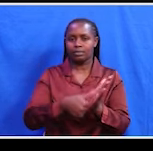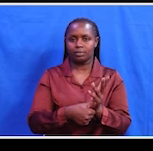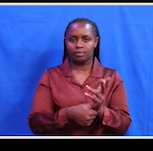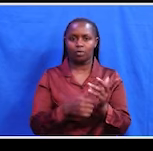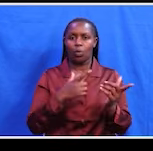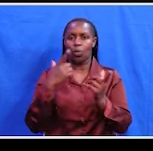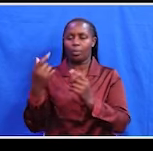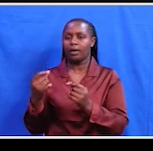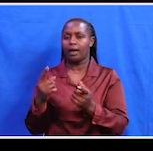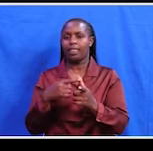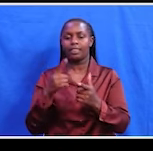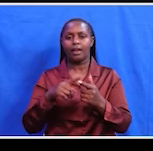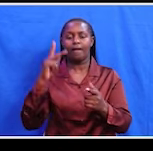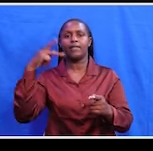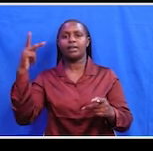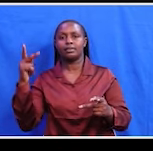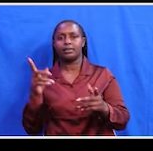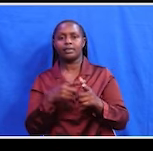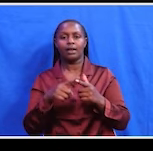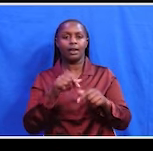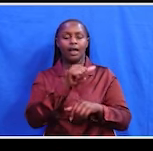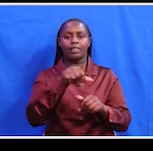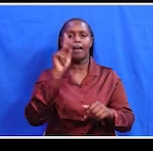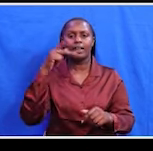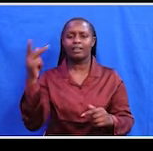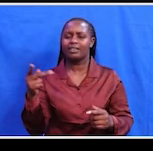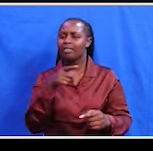huyu anafaint huko, huyu anafaint huko, na kuna mwenye anajali,